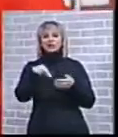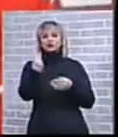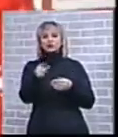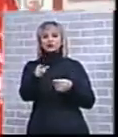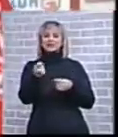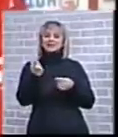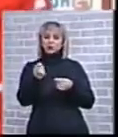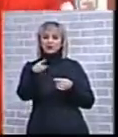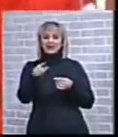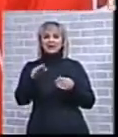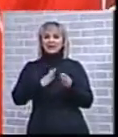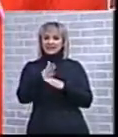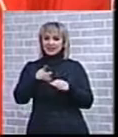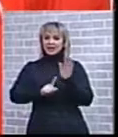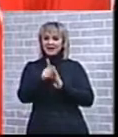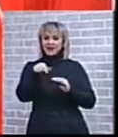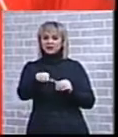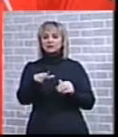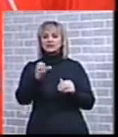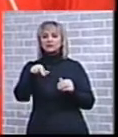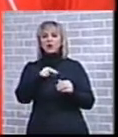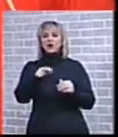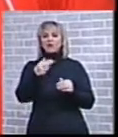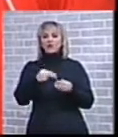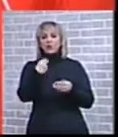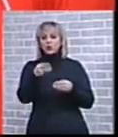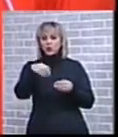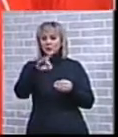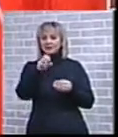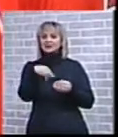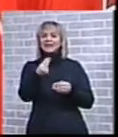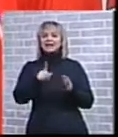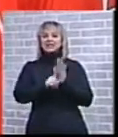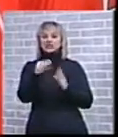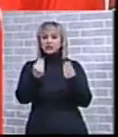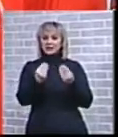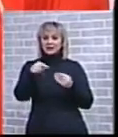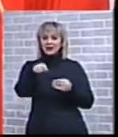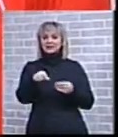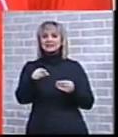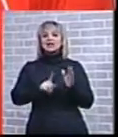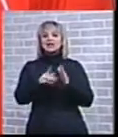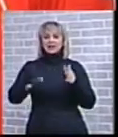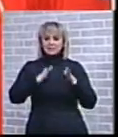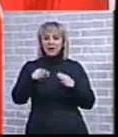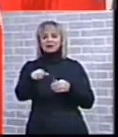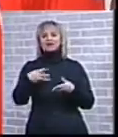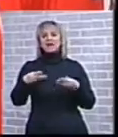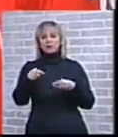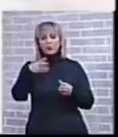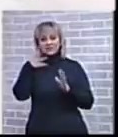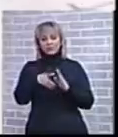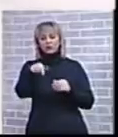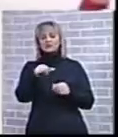маленько разогнаться Смоленску, фору им чуть-чуть дали. Потом начали играть, размялись, освоились. И